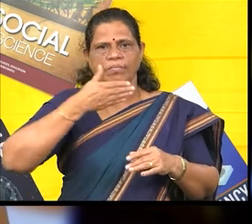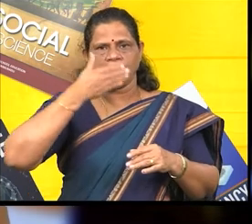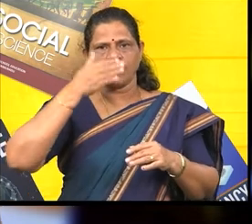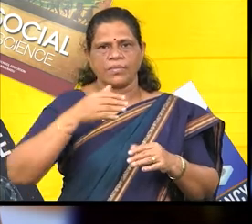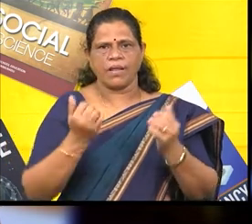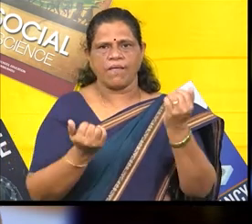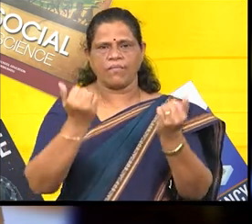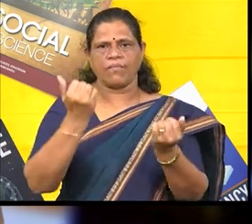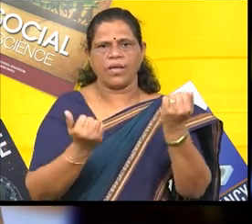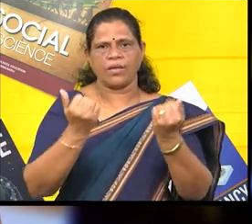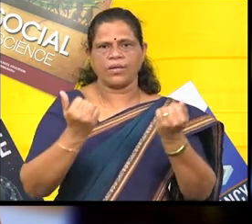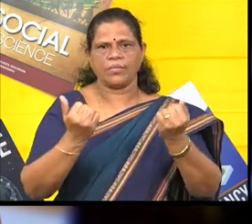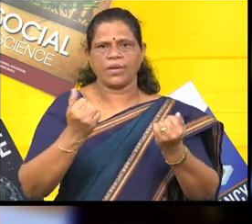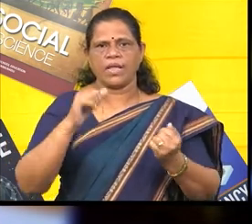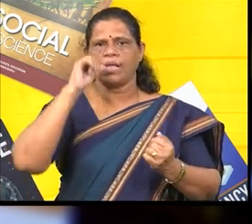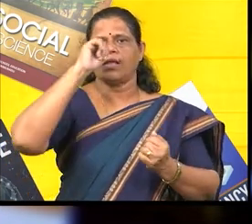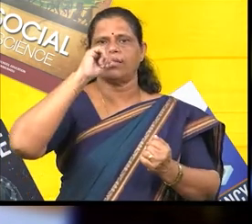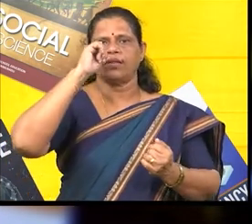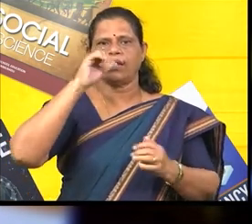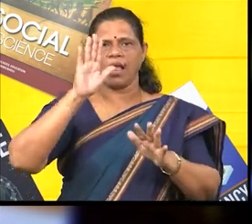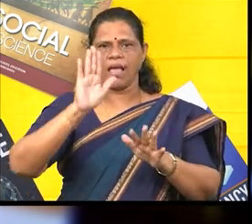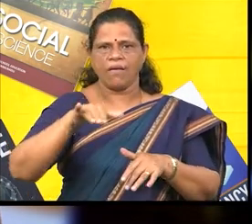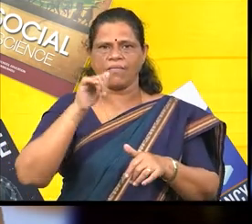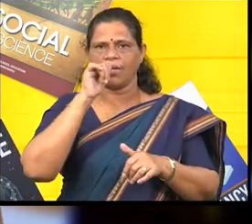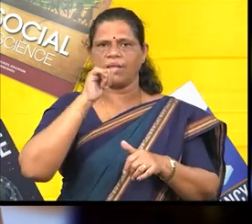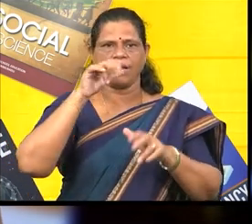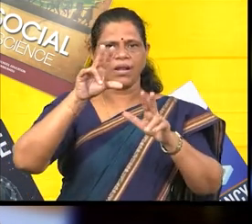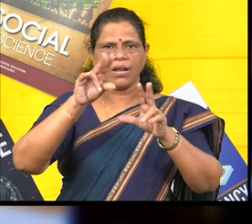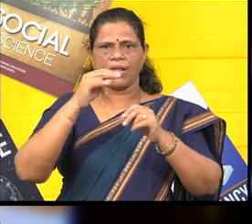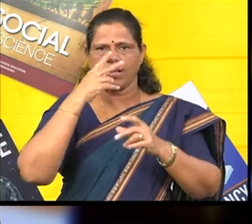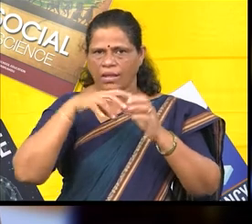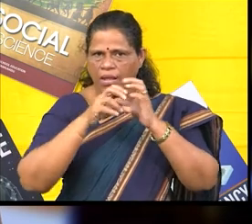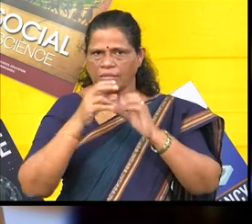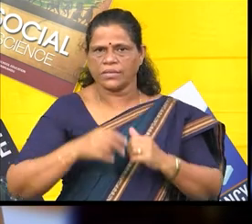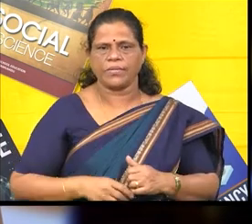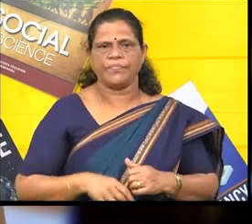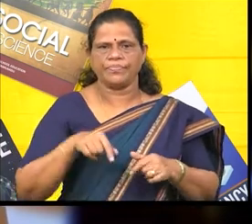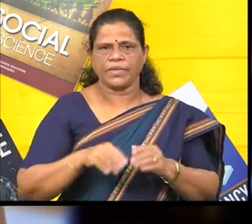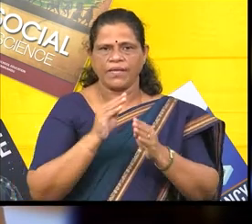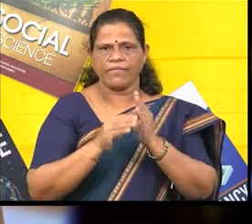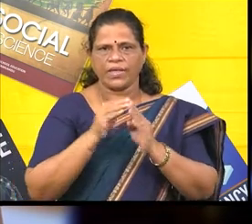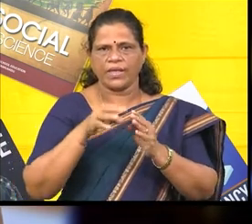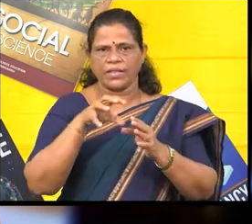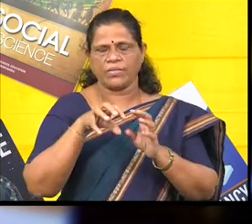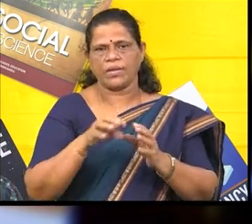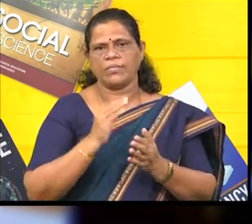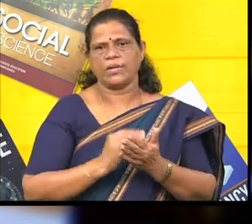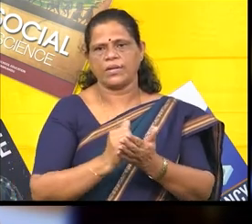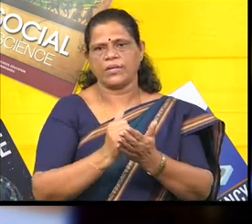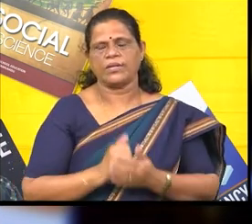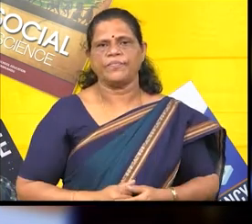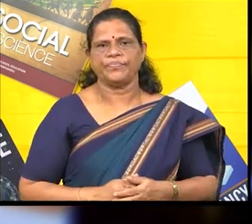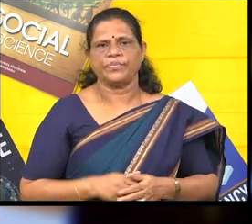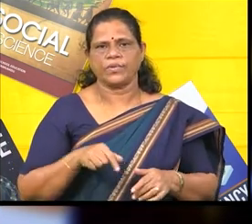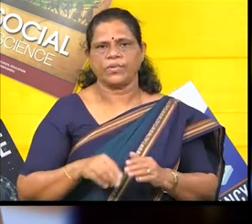பண்ணுவாங்க, வாகனம் ஓட்டிகள் வந்து என்ன எத்தனால் பருகி இருக்கிறார்களா இல்லையா என்பதை ஆய்வு செய்வதற்காக அங்கே வேதியியல் கொள்கையை பயன்படுத்தி வேதிவினை